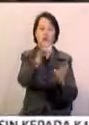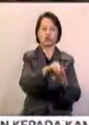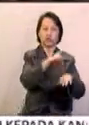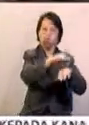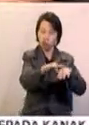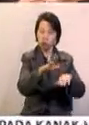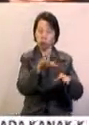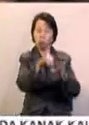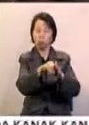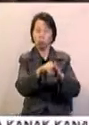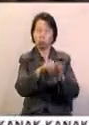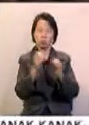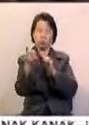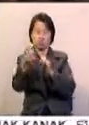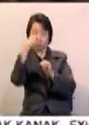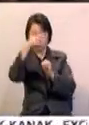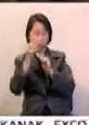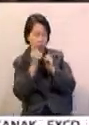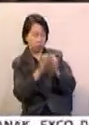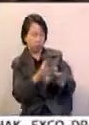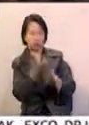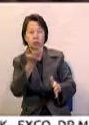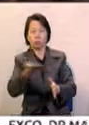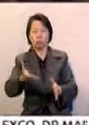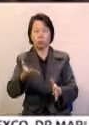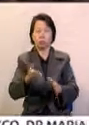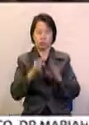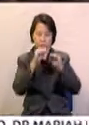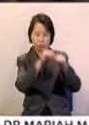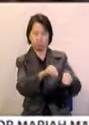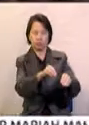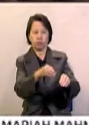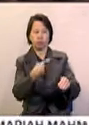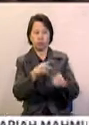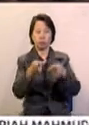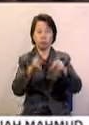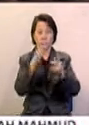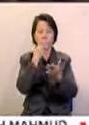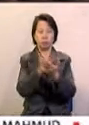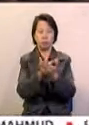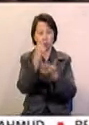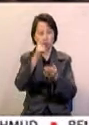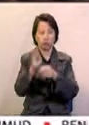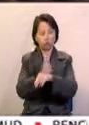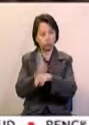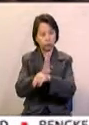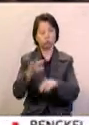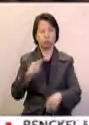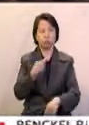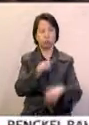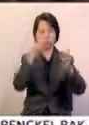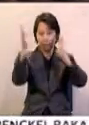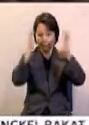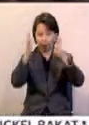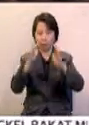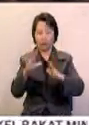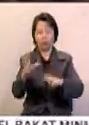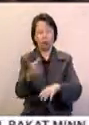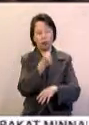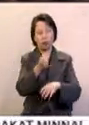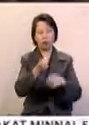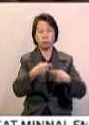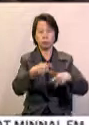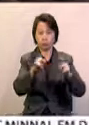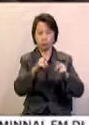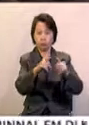ditinggalkan oleh produk-produk thail ini dengan produk-produk tempatan Dan inilah satu peluang yang baik untuk pengusuha-pengusuha kita mengambil